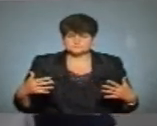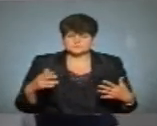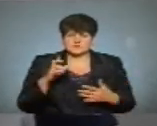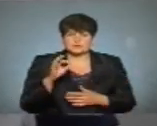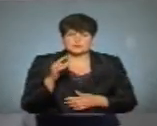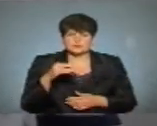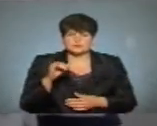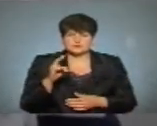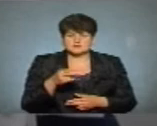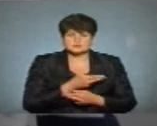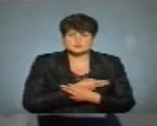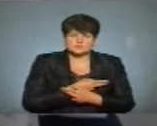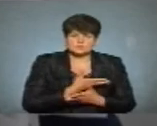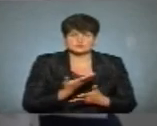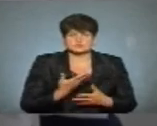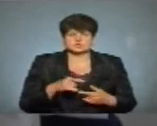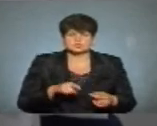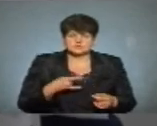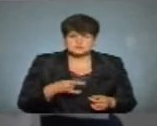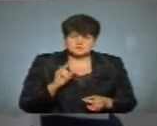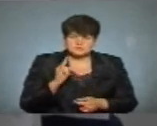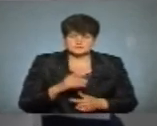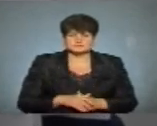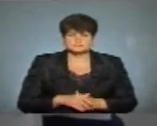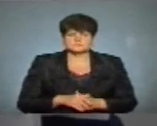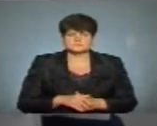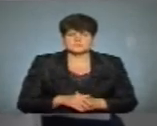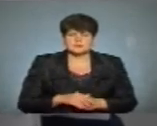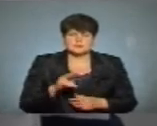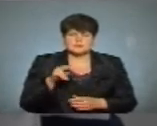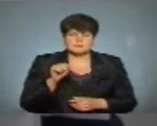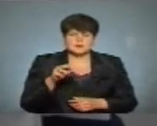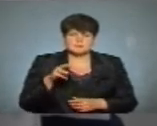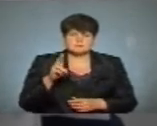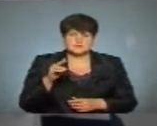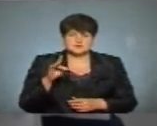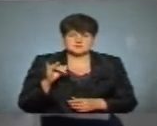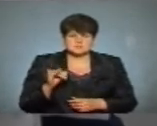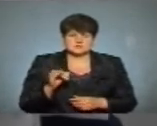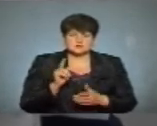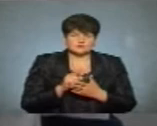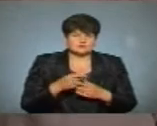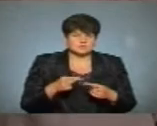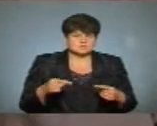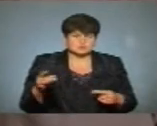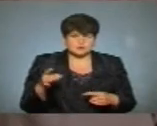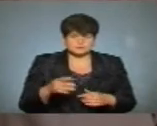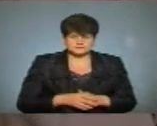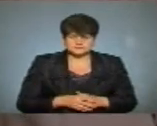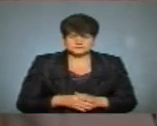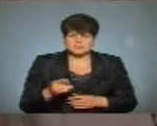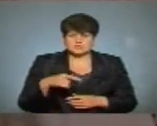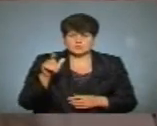бодіки, сорочечки, штанці для дитинки, памперси обов'язково там були різних розмірів.